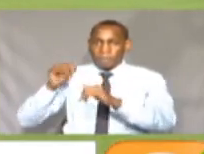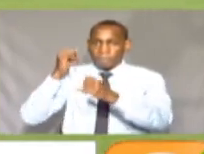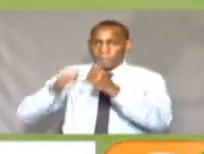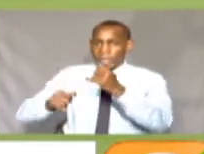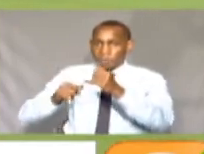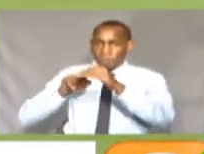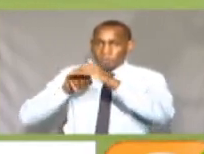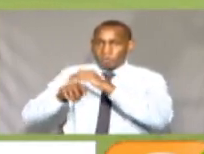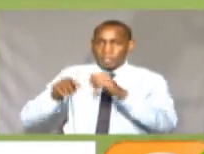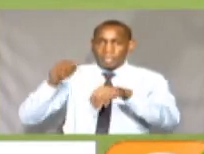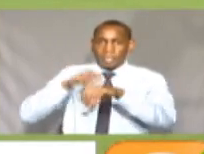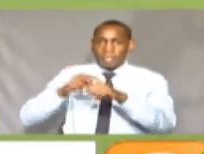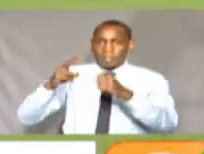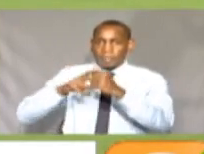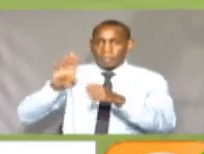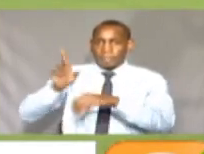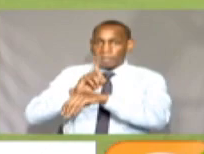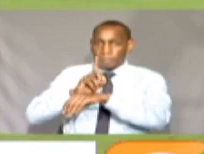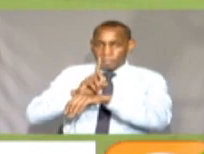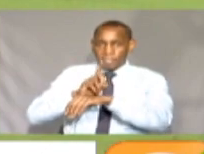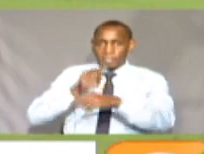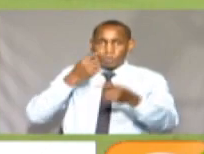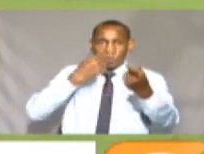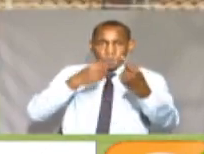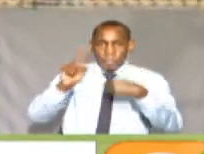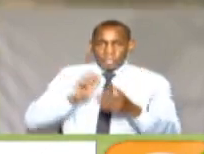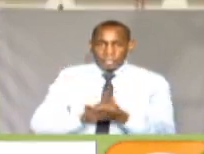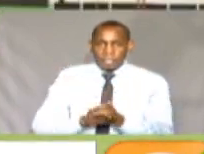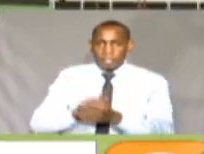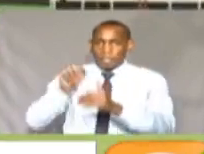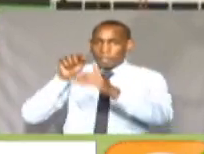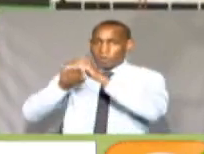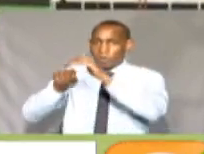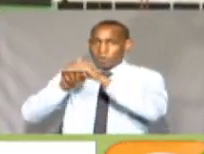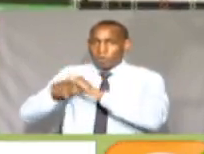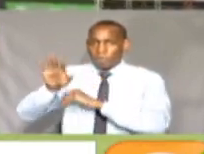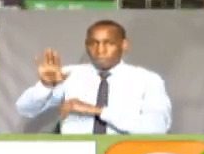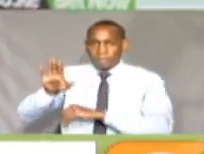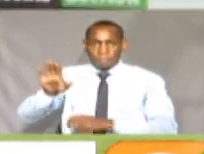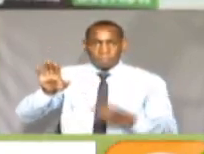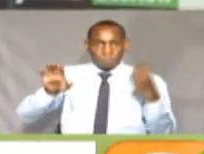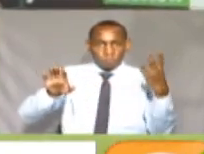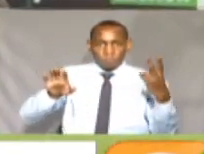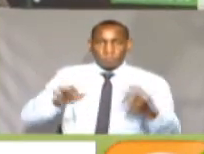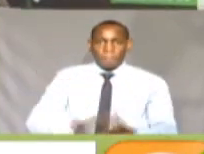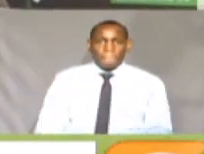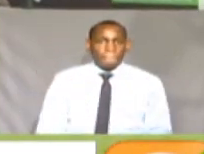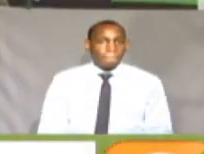na Otieno alifunga dakika 75 wakiponyoka na ushindi huo wa magoli matano kwa mawili.